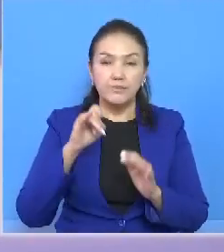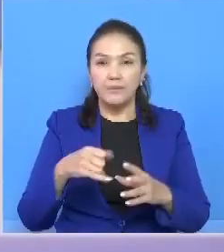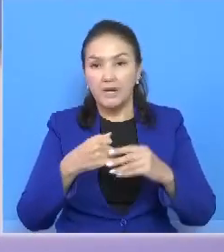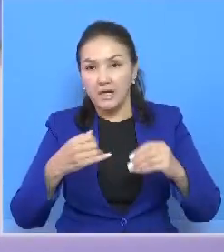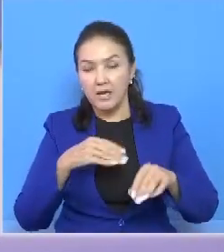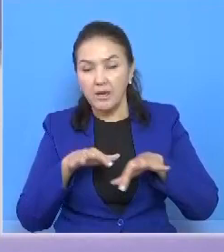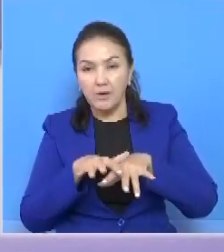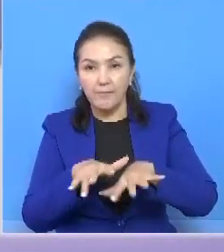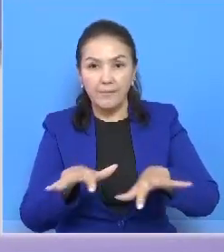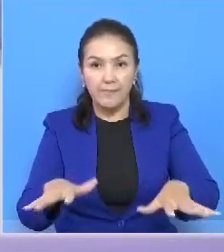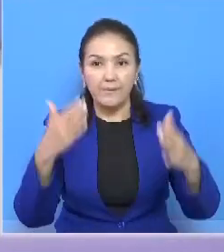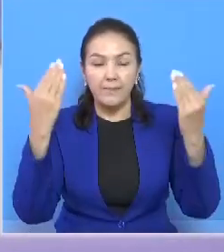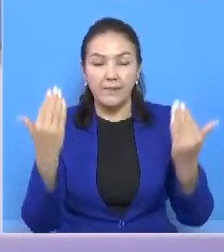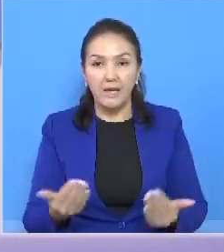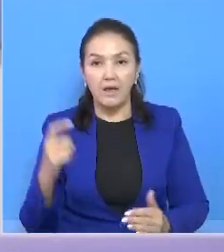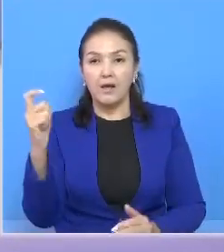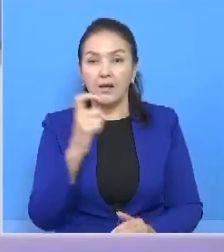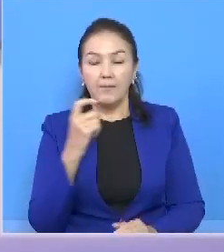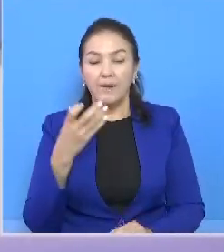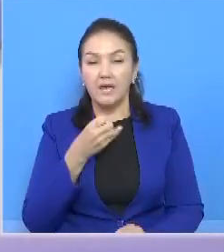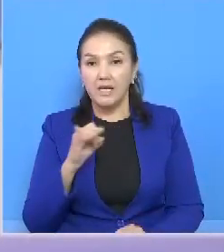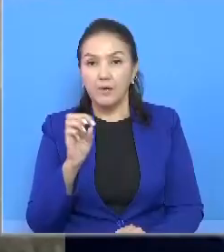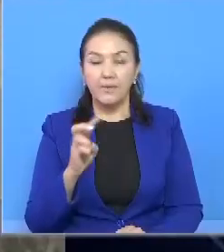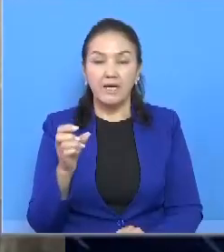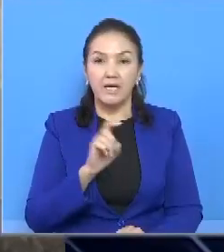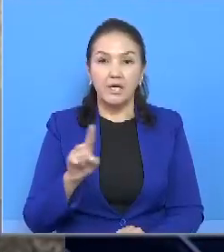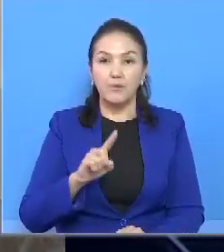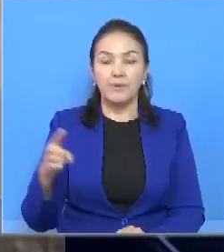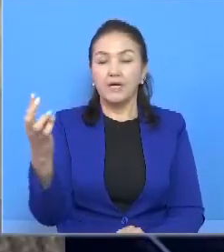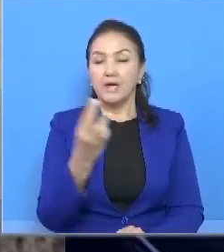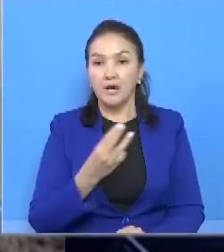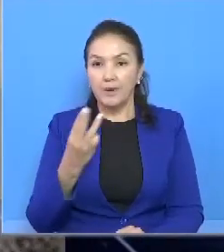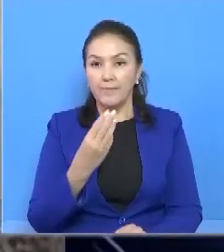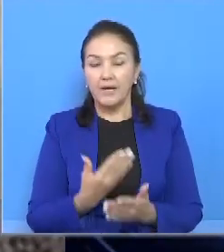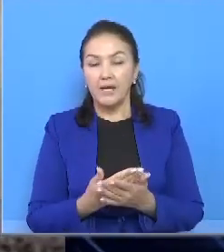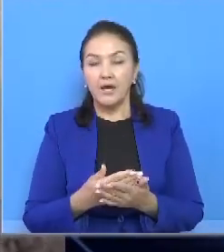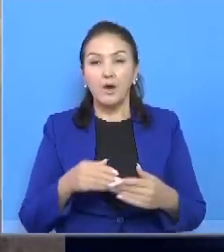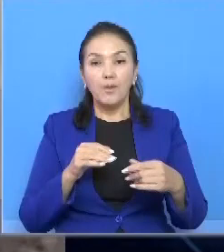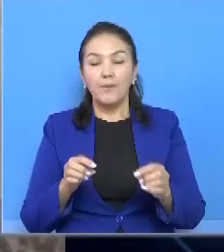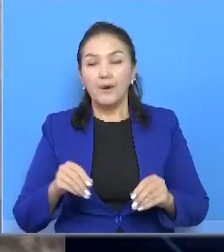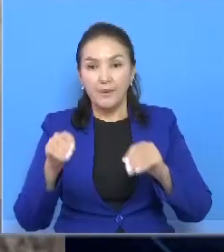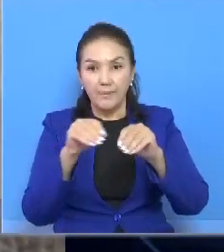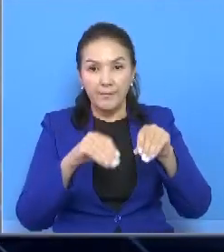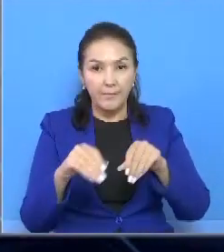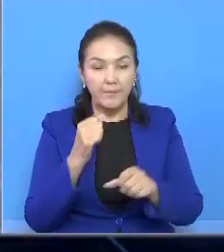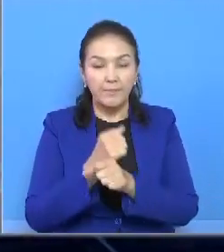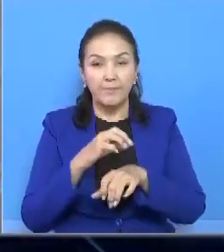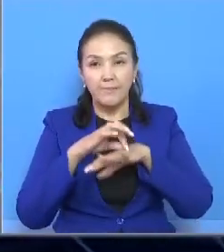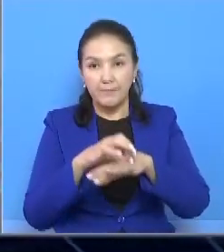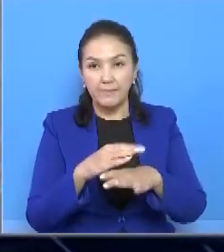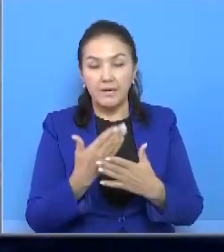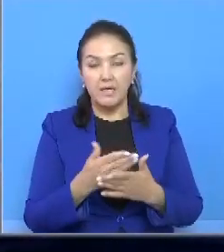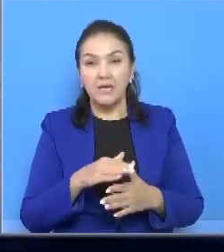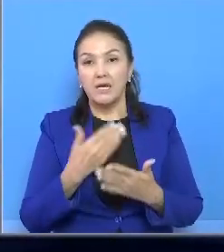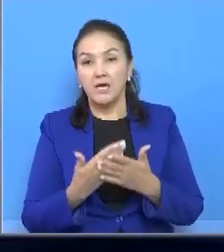жерге таралып отыр. Қазіргі таңда Хромтау, Айтекеби, Ырғыз және Шалқарда жәндікке қарсы улау жұмыстары жүргізілуде.